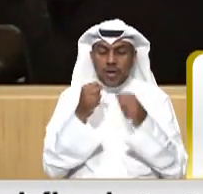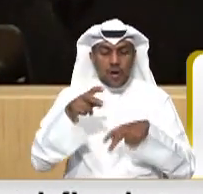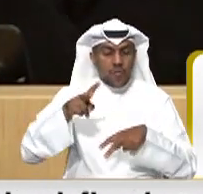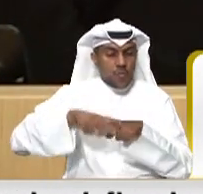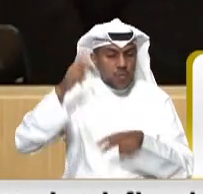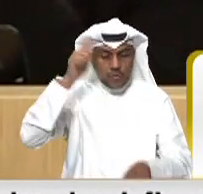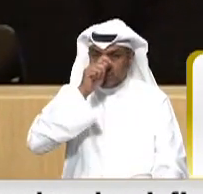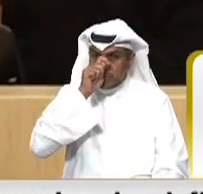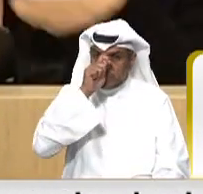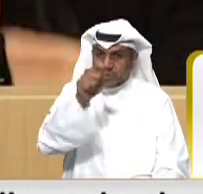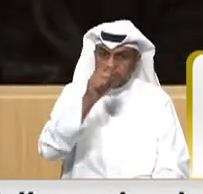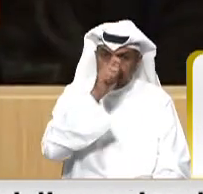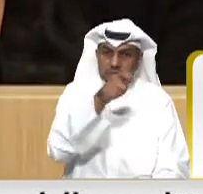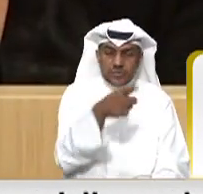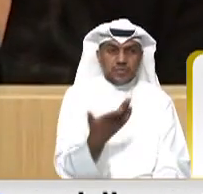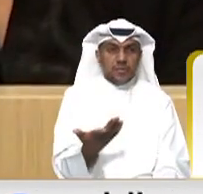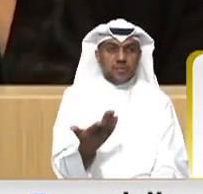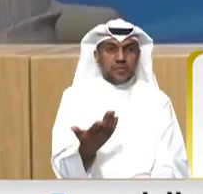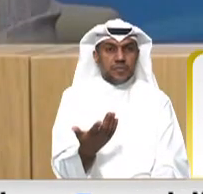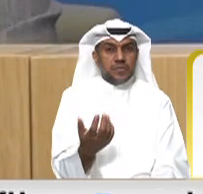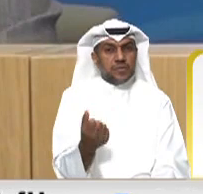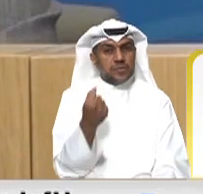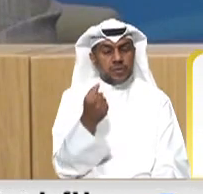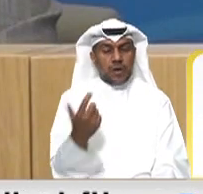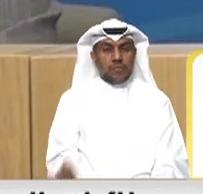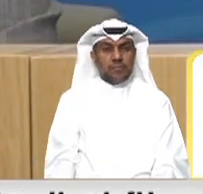سلطات الاحتلال على قوافل المساعدات.